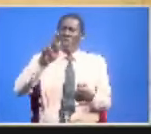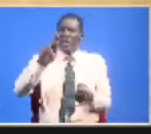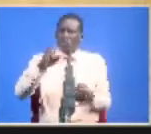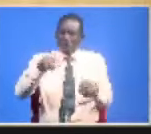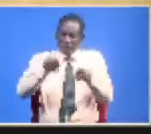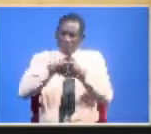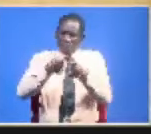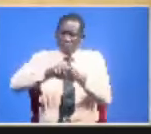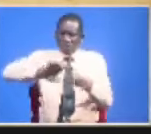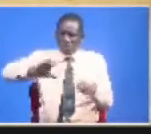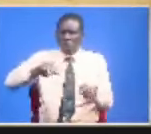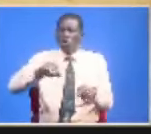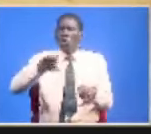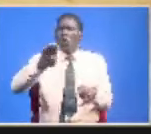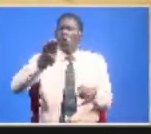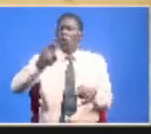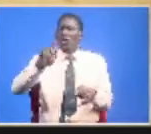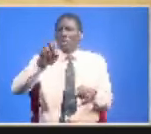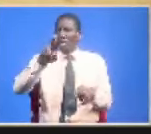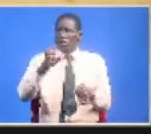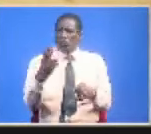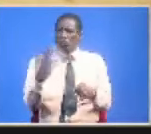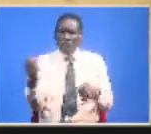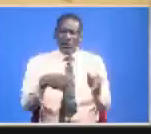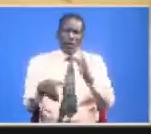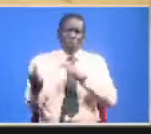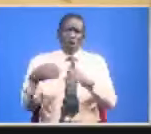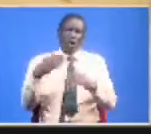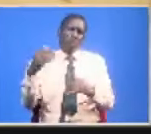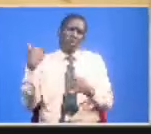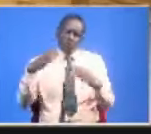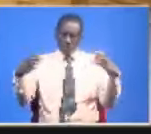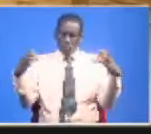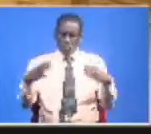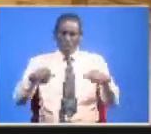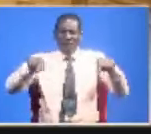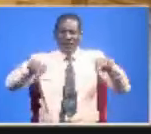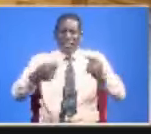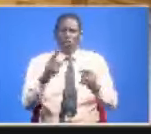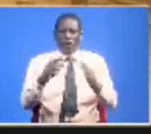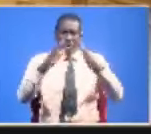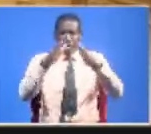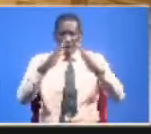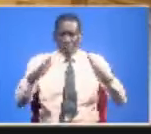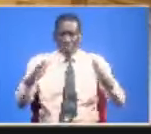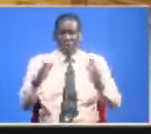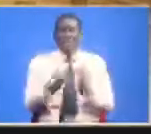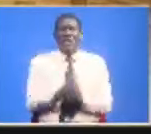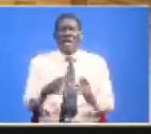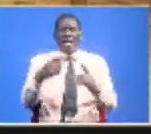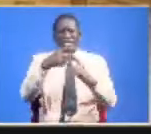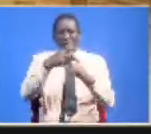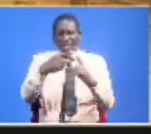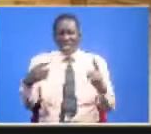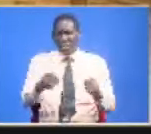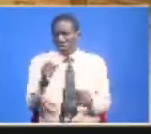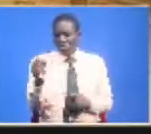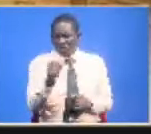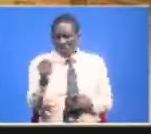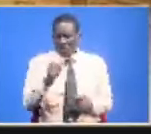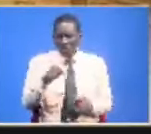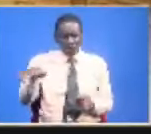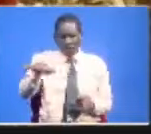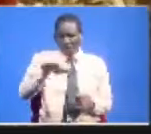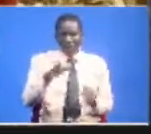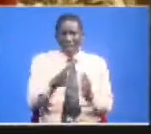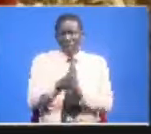bunge hilo la Butere, miezi miwili iliyopita baada ya genge la majambazi kuvamia boma moja na kumuua kinyama mzee wa